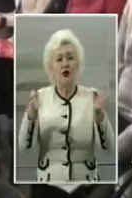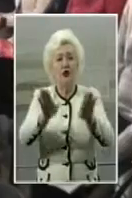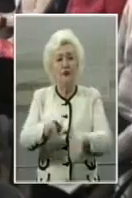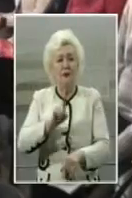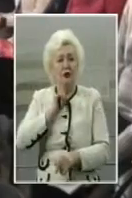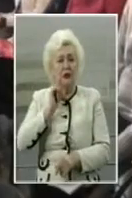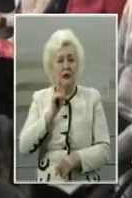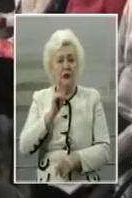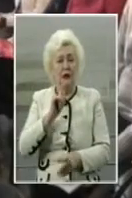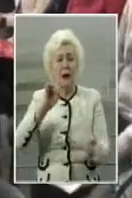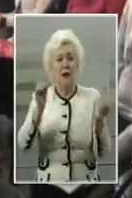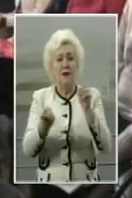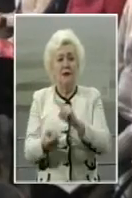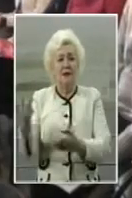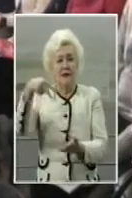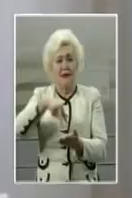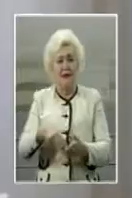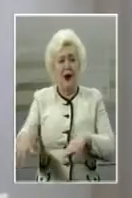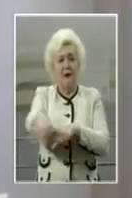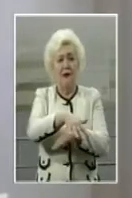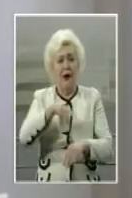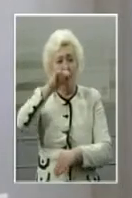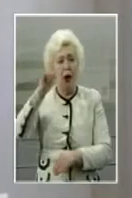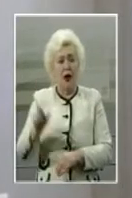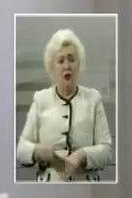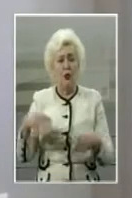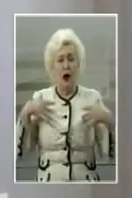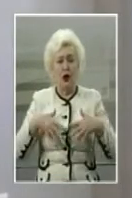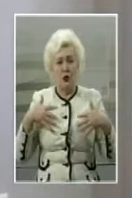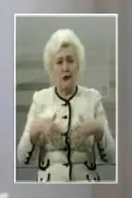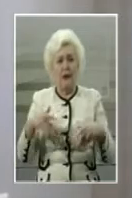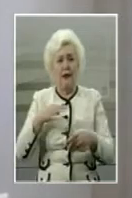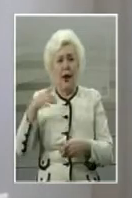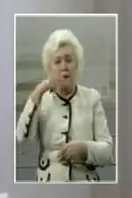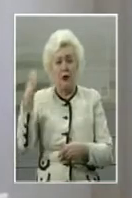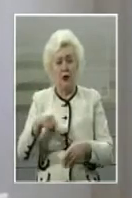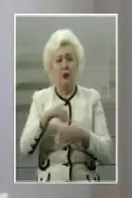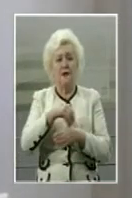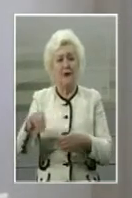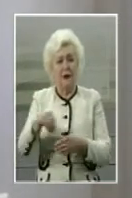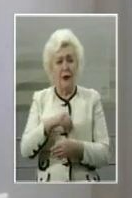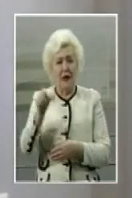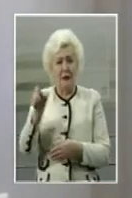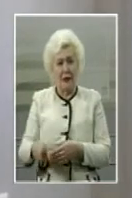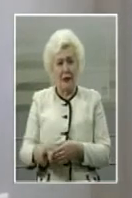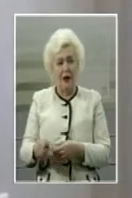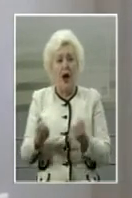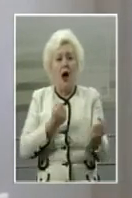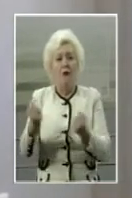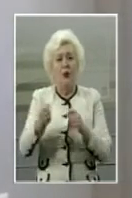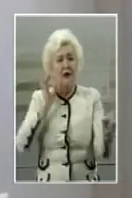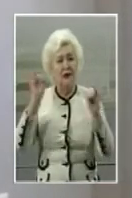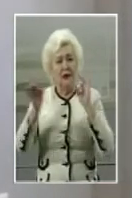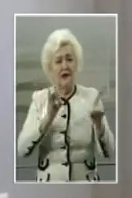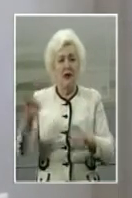молодим, ставали на Майдані українцями грузини, білоруси, вірмени. Борітися звучало